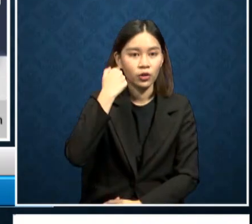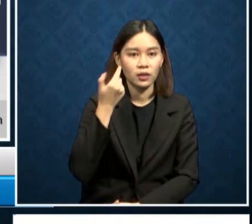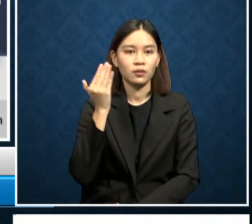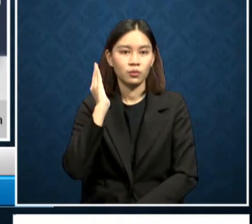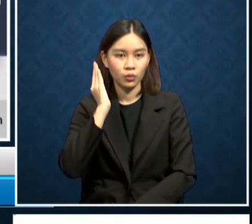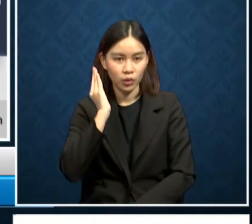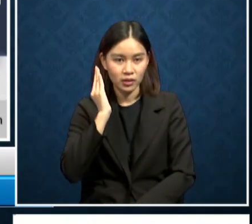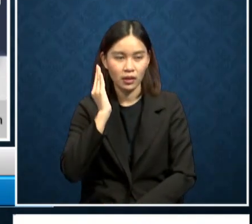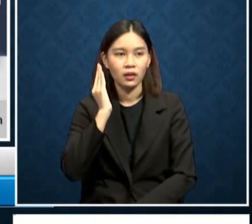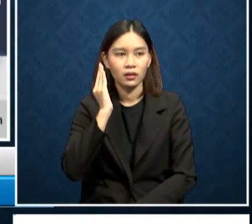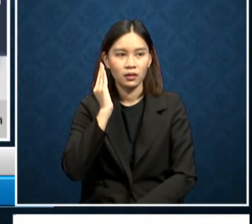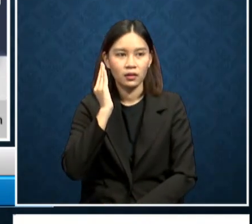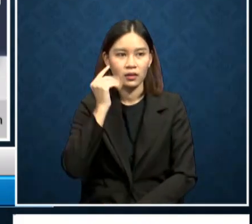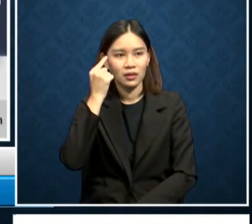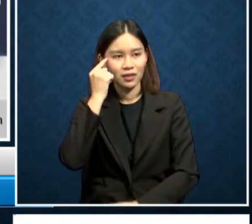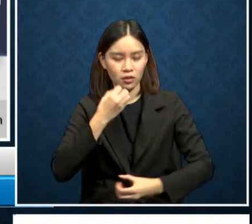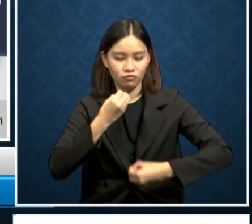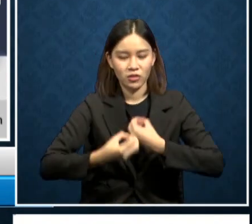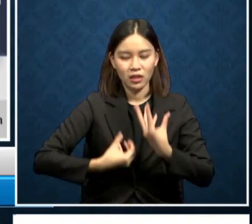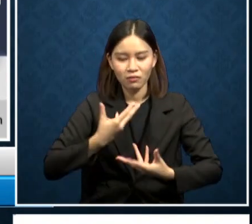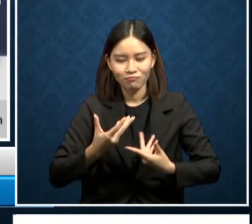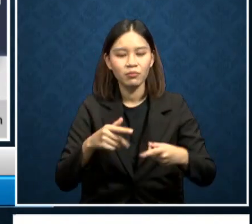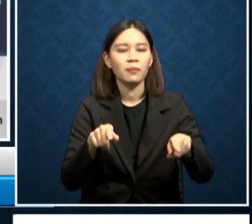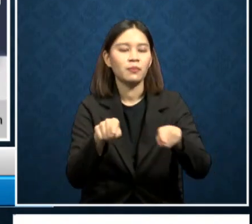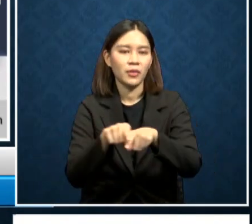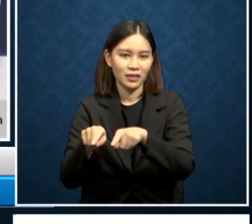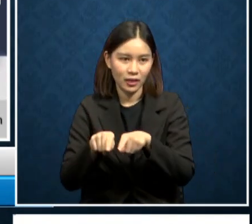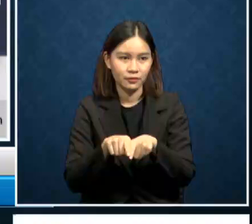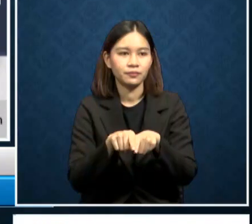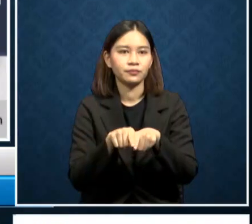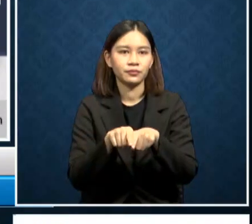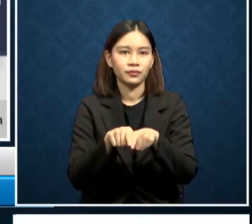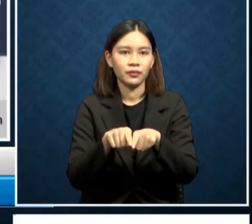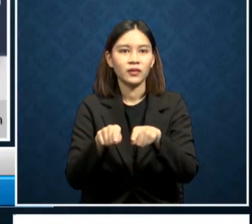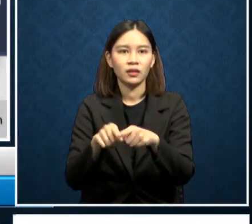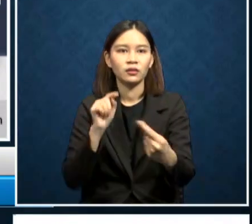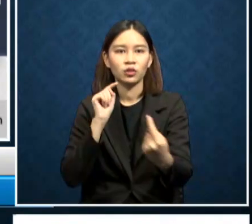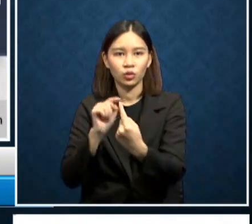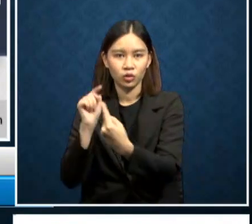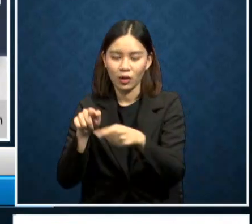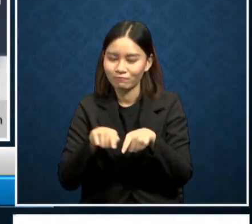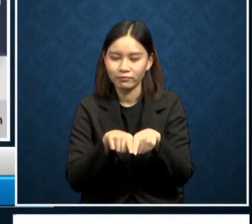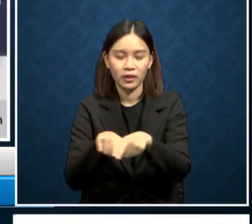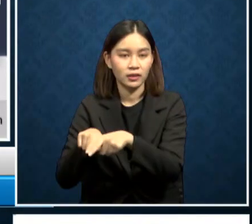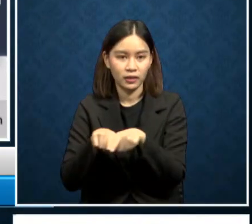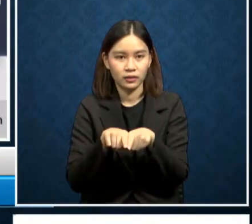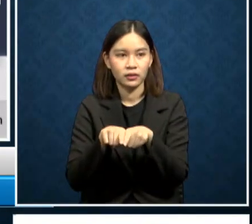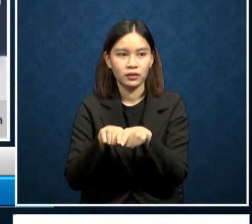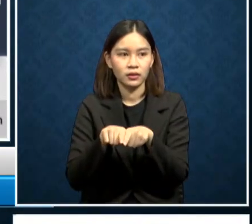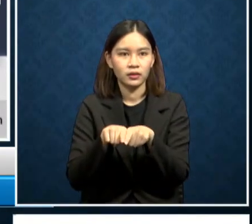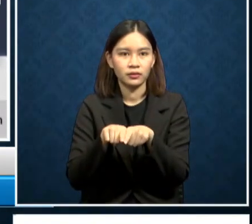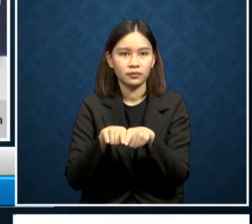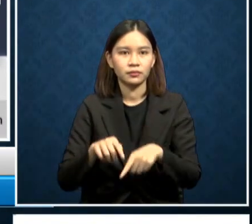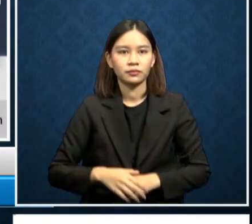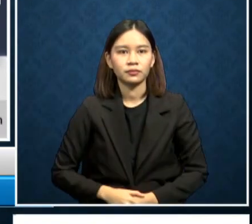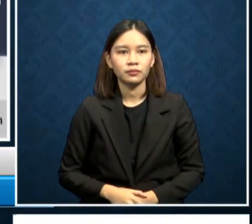ชายไม่ได้มีความคิดเห็นที่แตกต่างนั่นก็คือมีความคิดเห็นที่สอดคล้องไปในเดียวกันแนวทาง